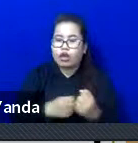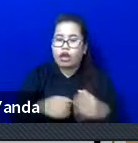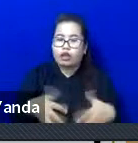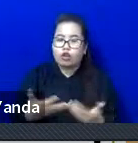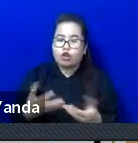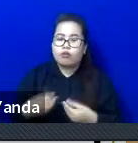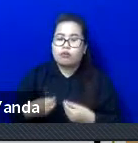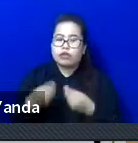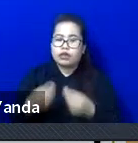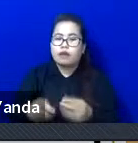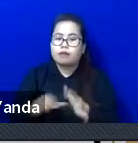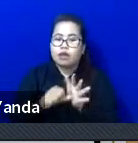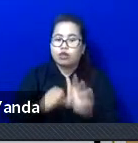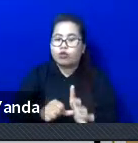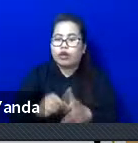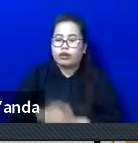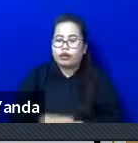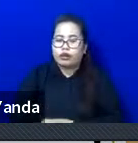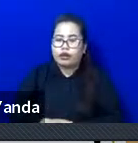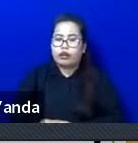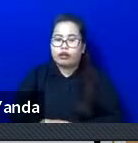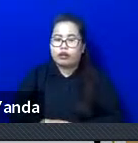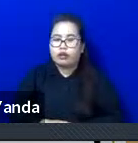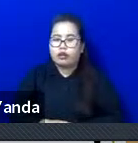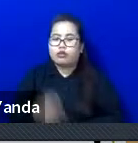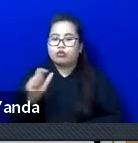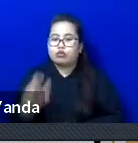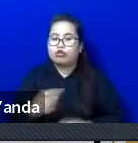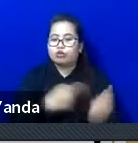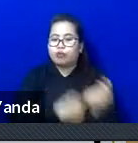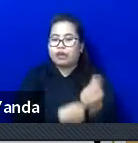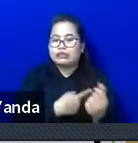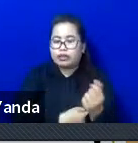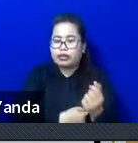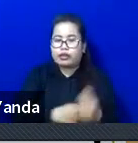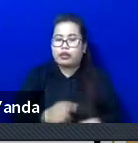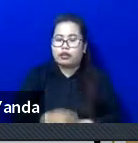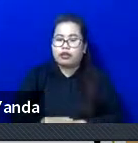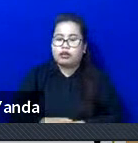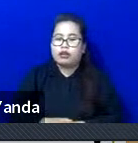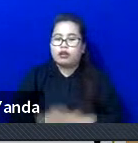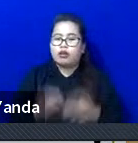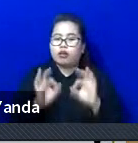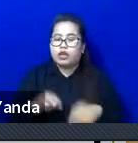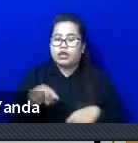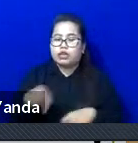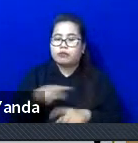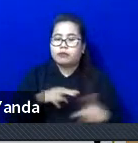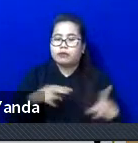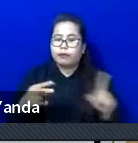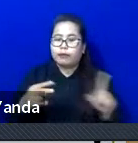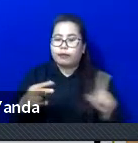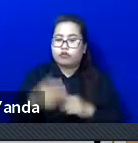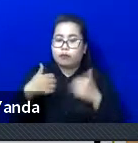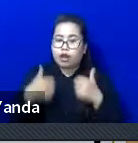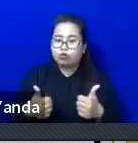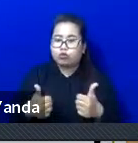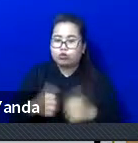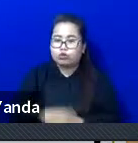memberikan bantuan, ya, terhadap pasien ini. Nah, ini kalau mereka persepsinya